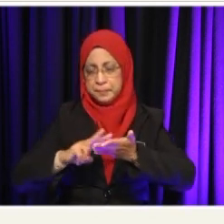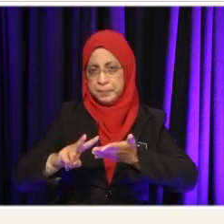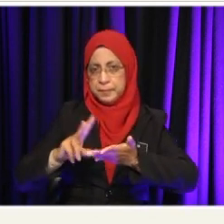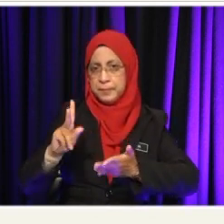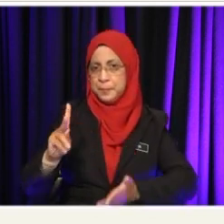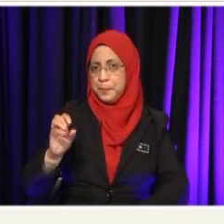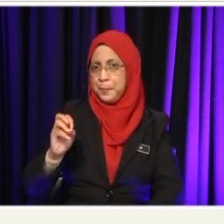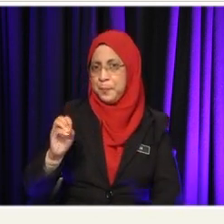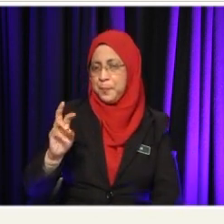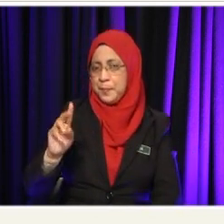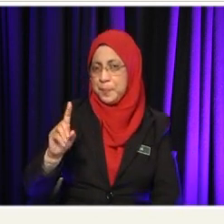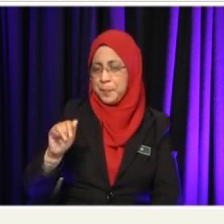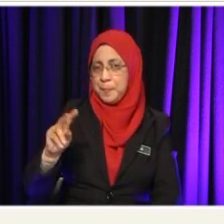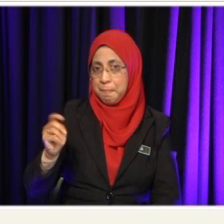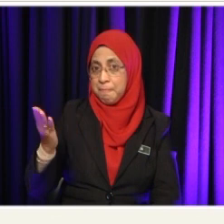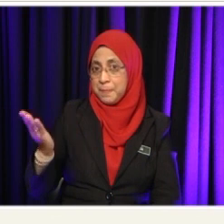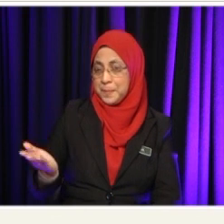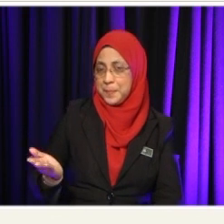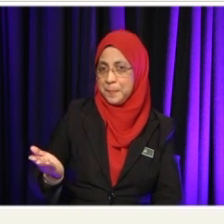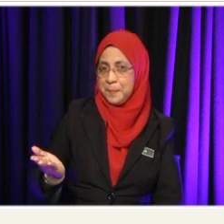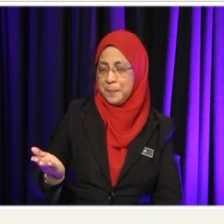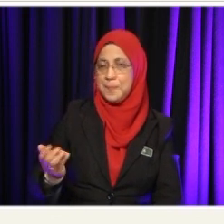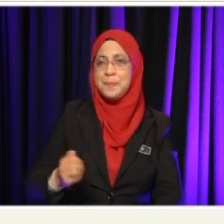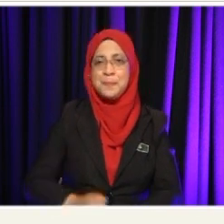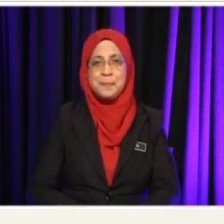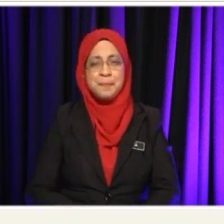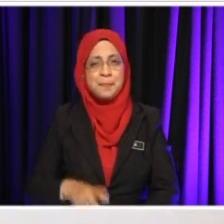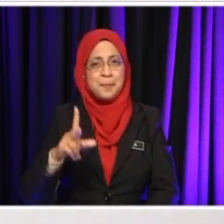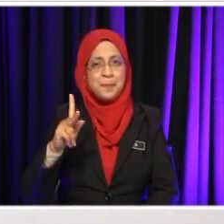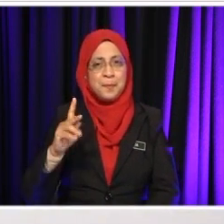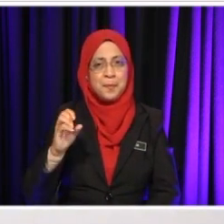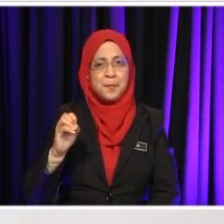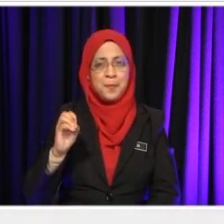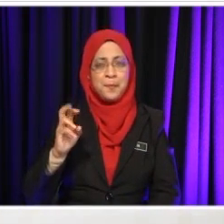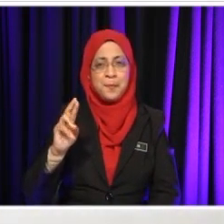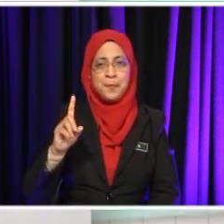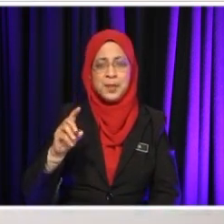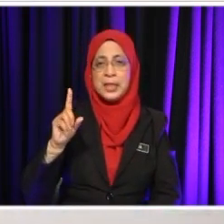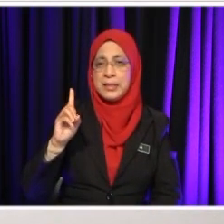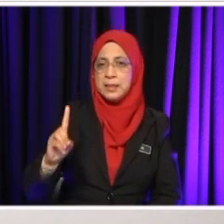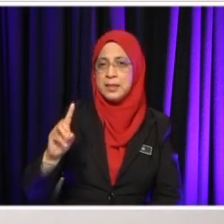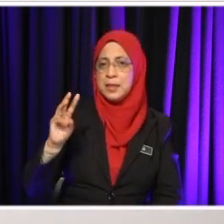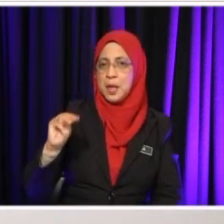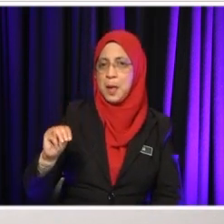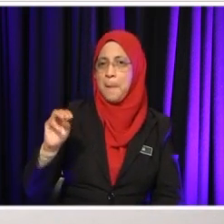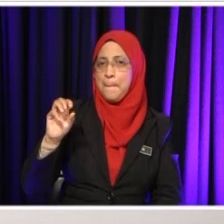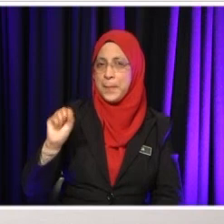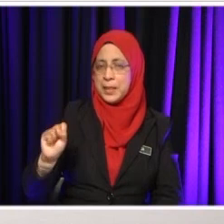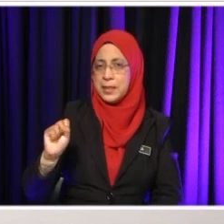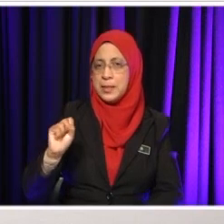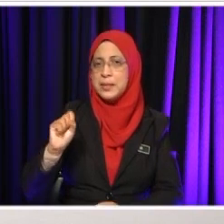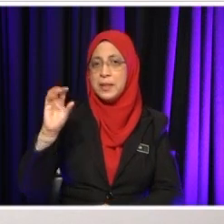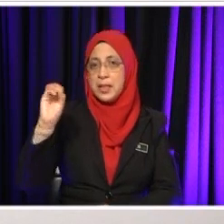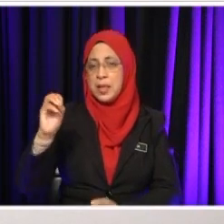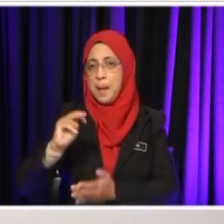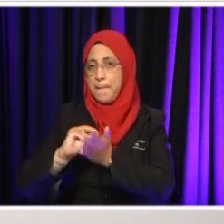ini adalah koordinat format di MS yaitu gajah mini dan saat